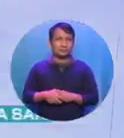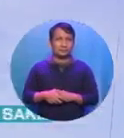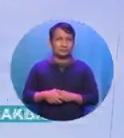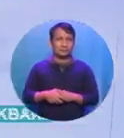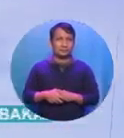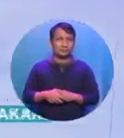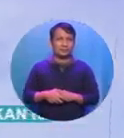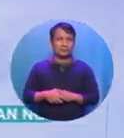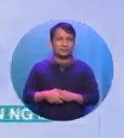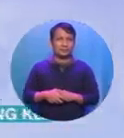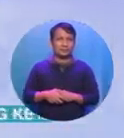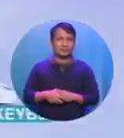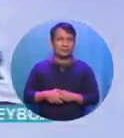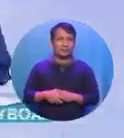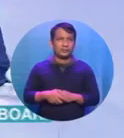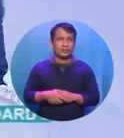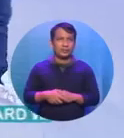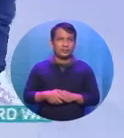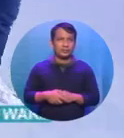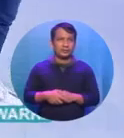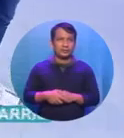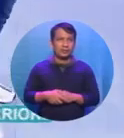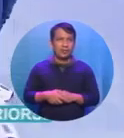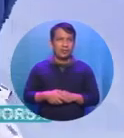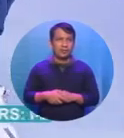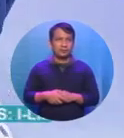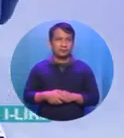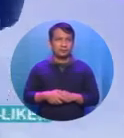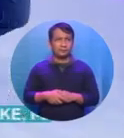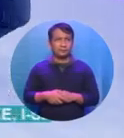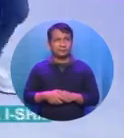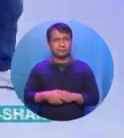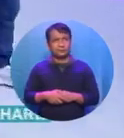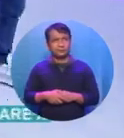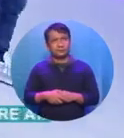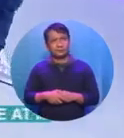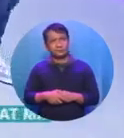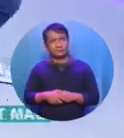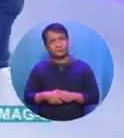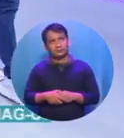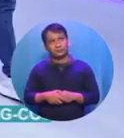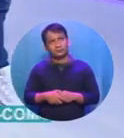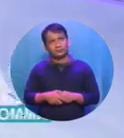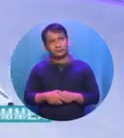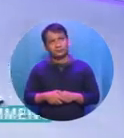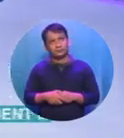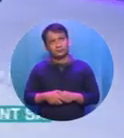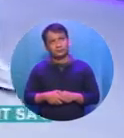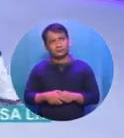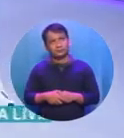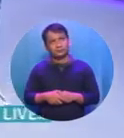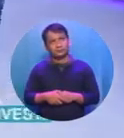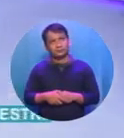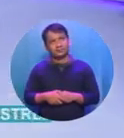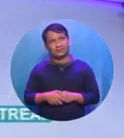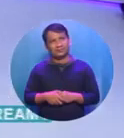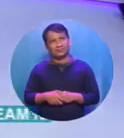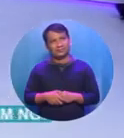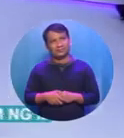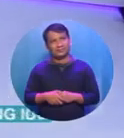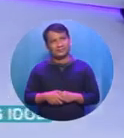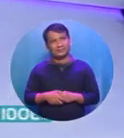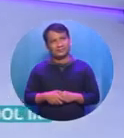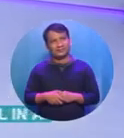25,000 to. Malaki-laki. Oh. Oh, di ba sabi ko susunod kayo? Oh. Susunod. Oh, yan. Oh, di ba? Ah,